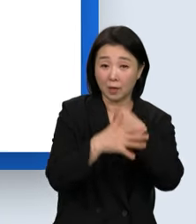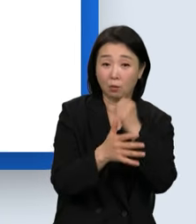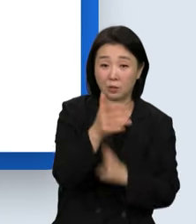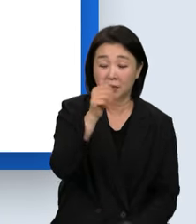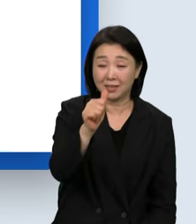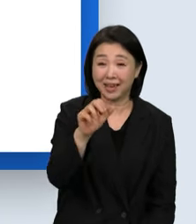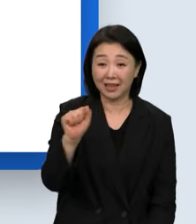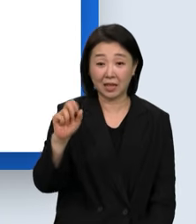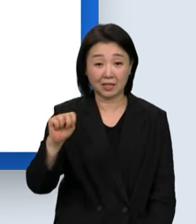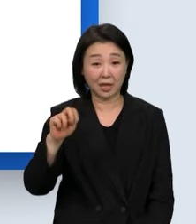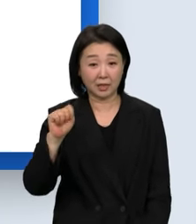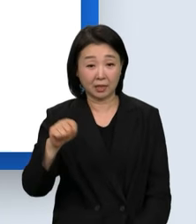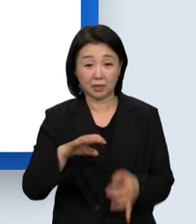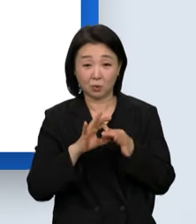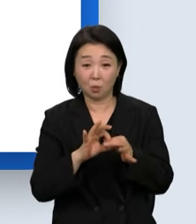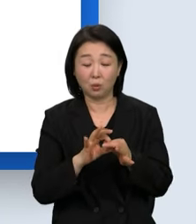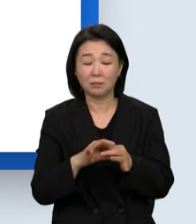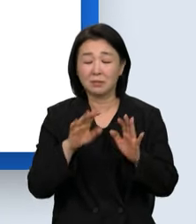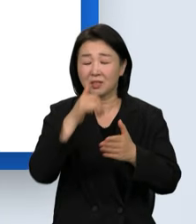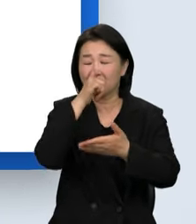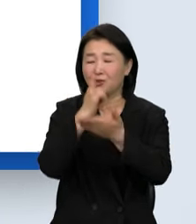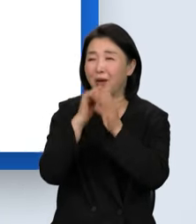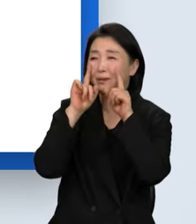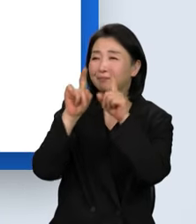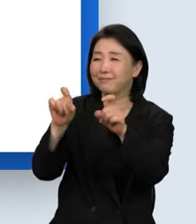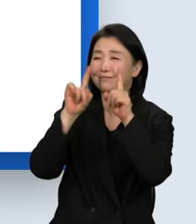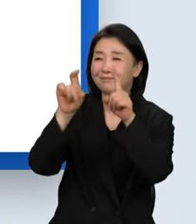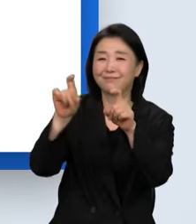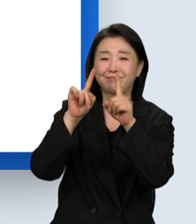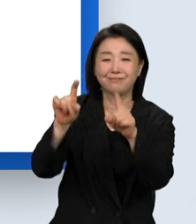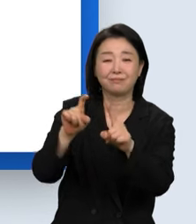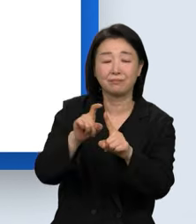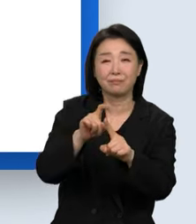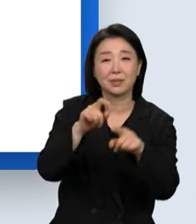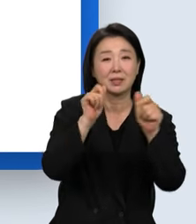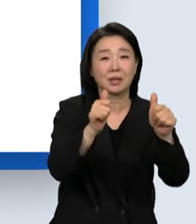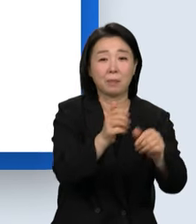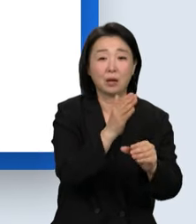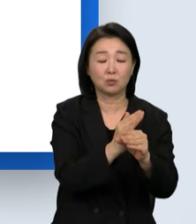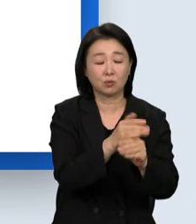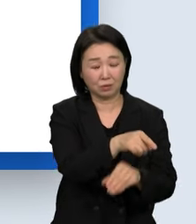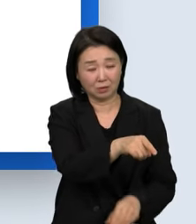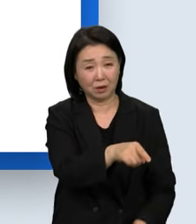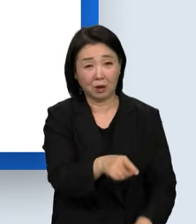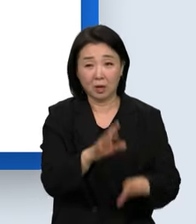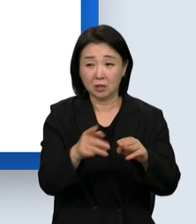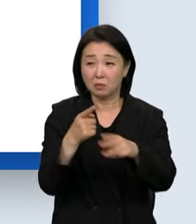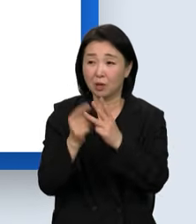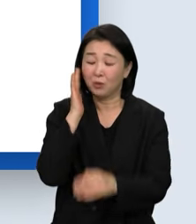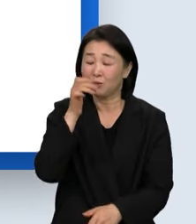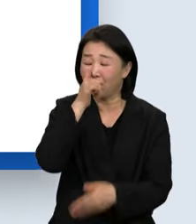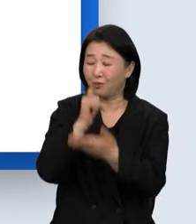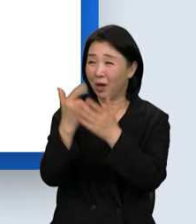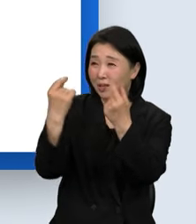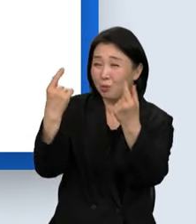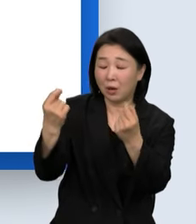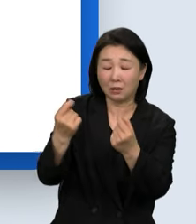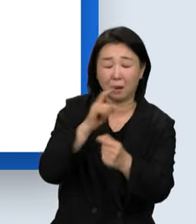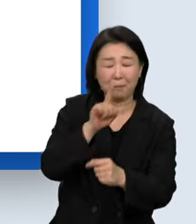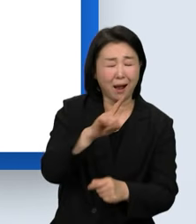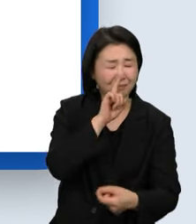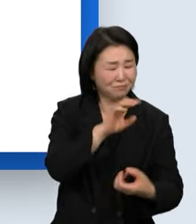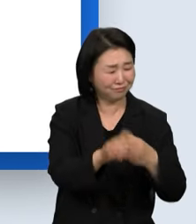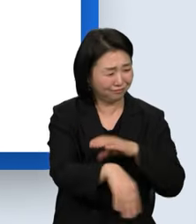미디어에 현재 범인으로 지목돼 여러 개의 재판을 받고 있는 사람이 현직 대통령을 범인 취급하는 건 난센스가